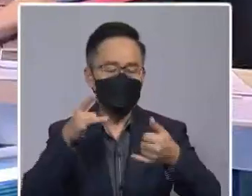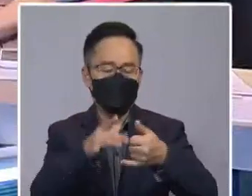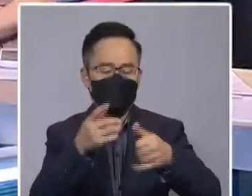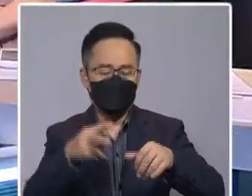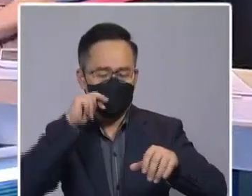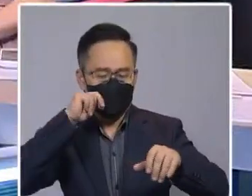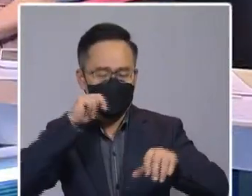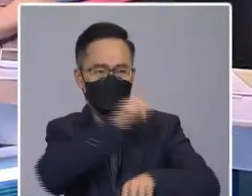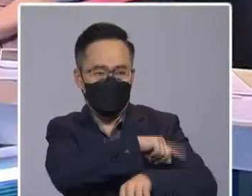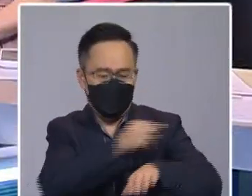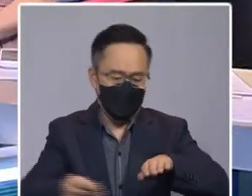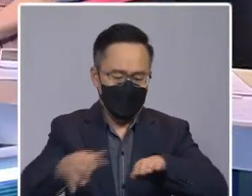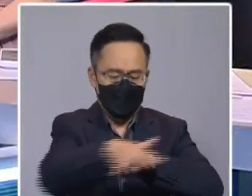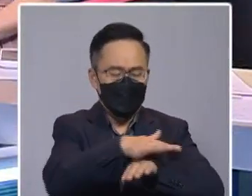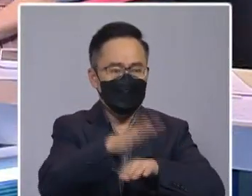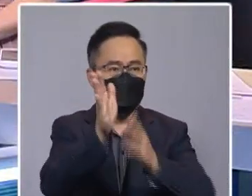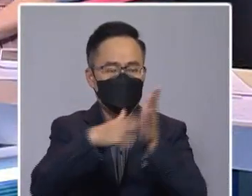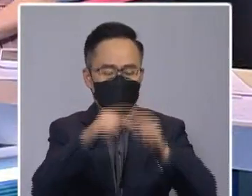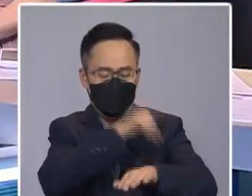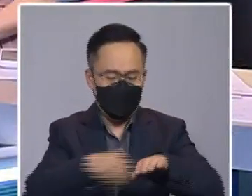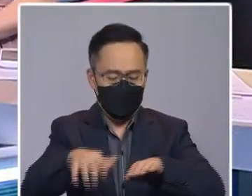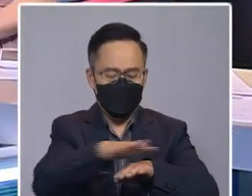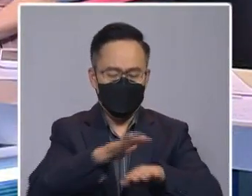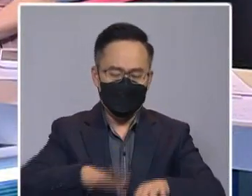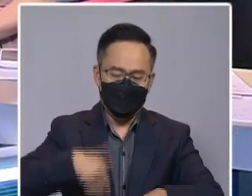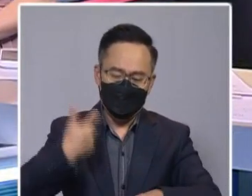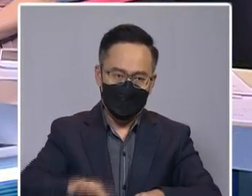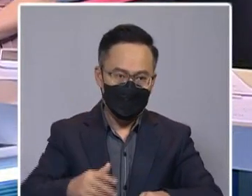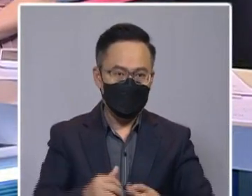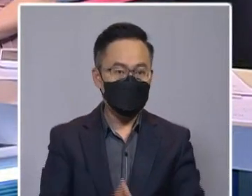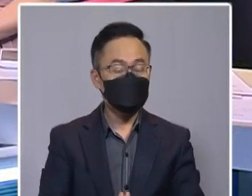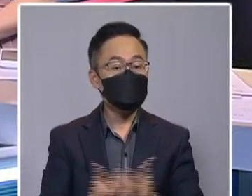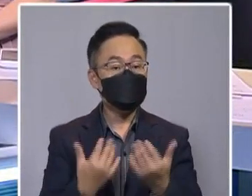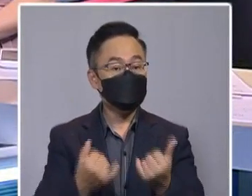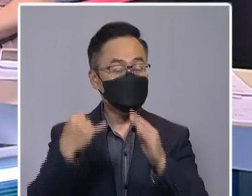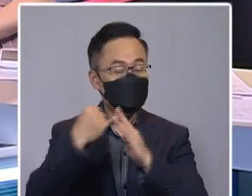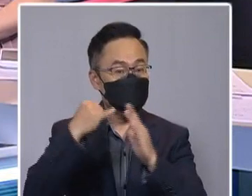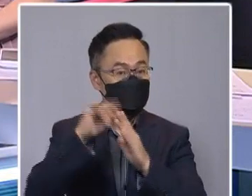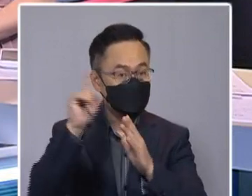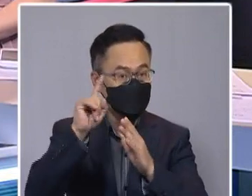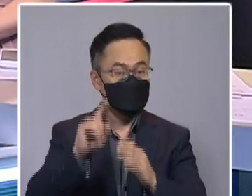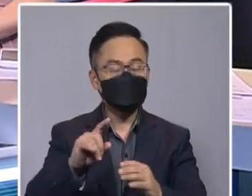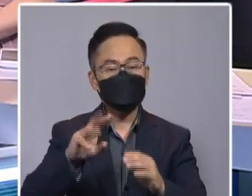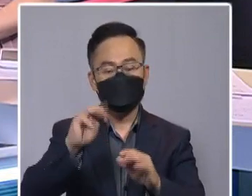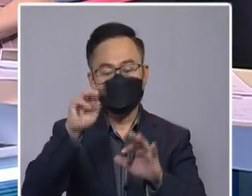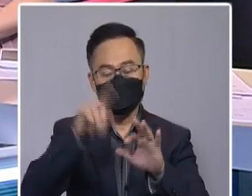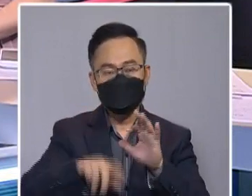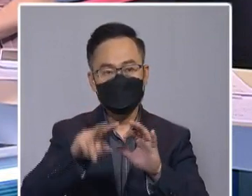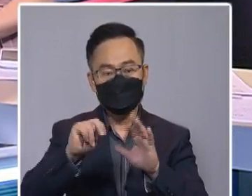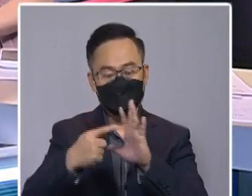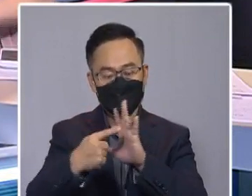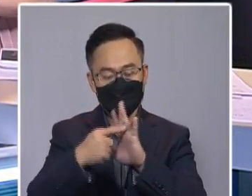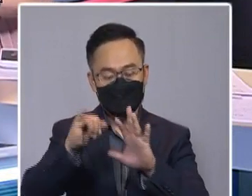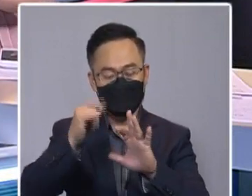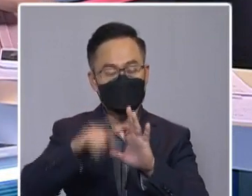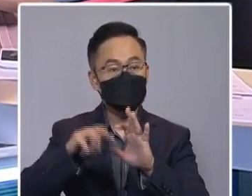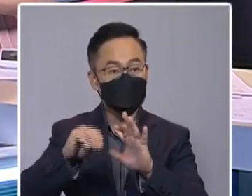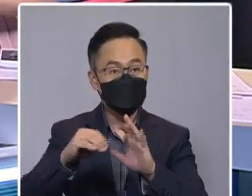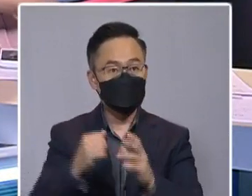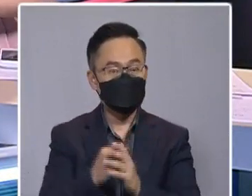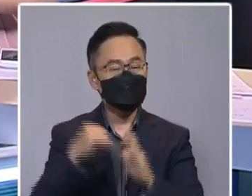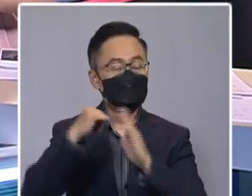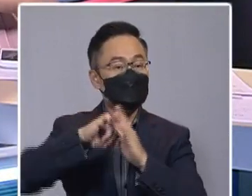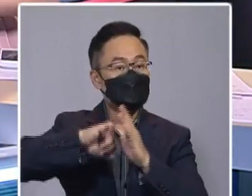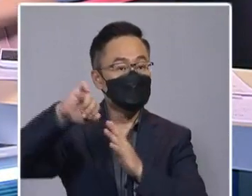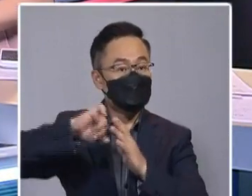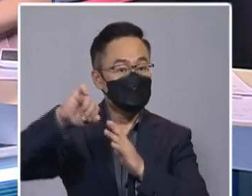จะไปดูเจ้าหน้าที่เขาระดมกำลังการไปเตรียมรื้อถอนบ้านพักแล้วก็รีสอร์ทที่ไปรุกป่าบนดอยม่อนแจ่มซึ่งหลายคนจะเห็นว่าช่วงนี้ม่อนแจ่มที่